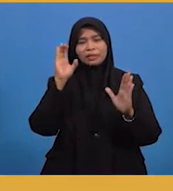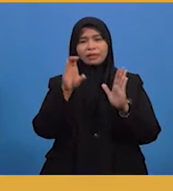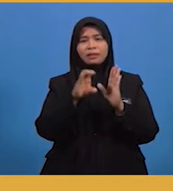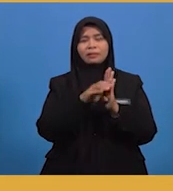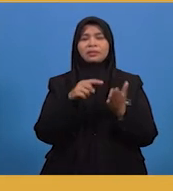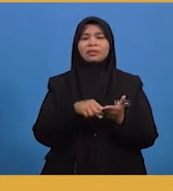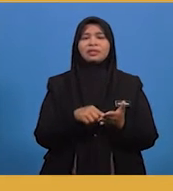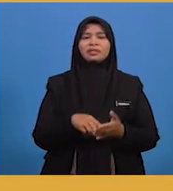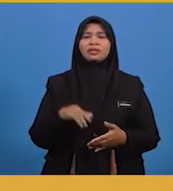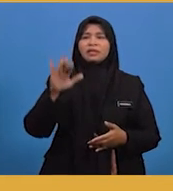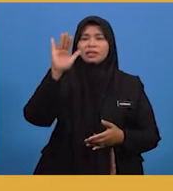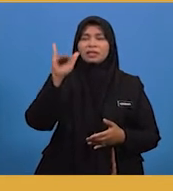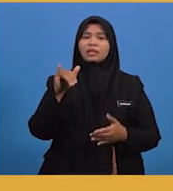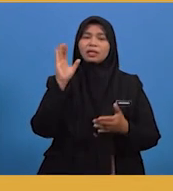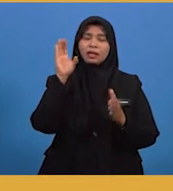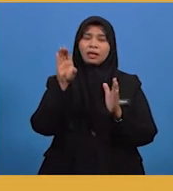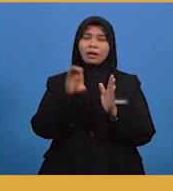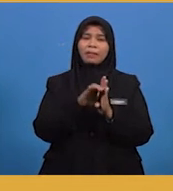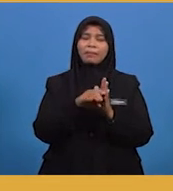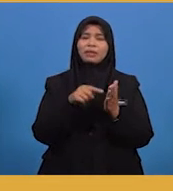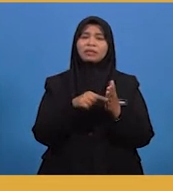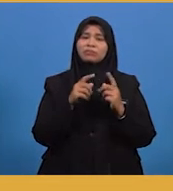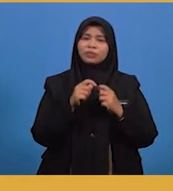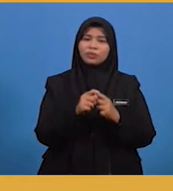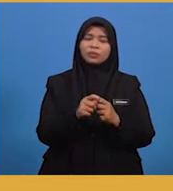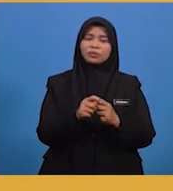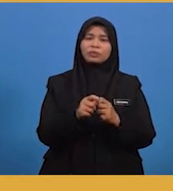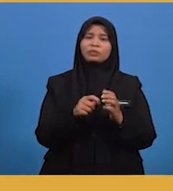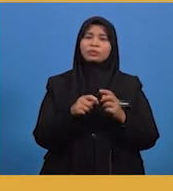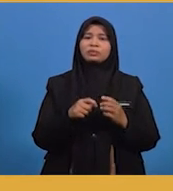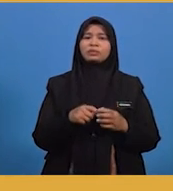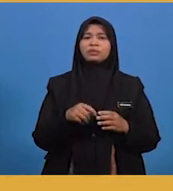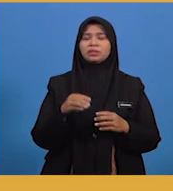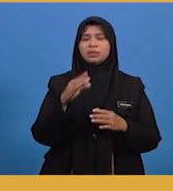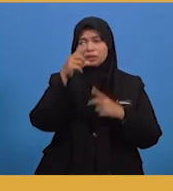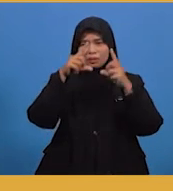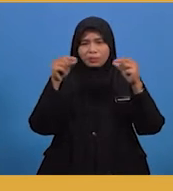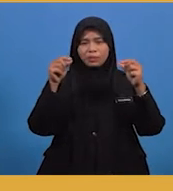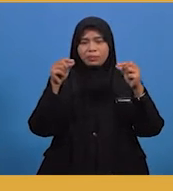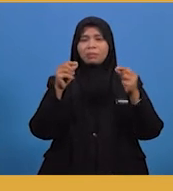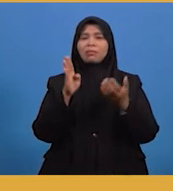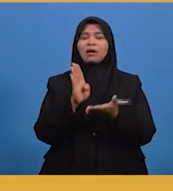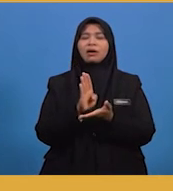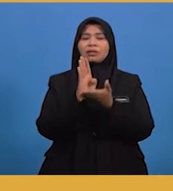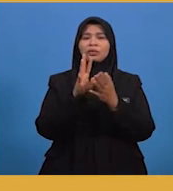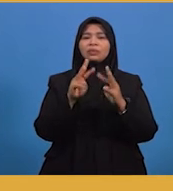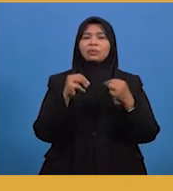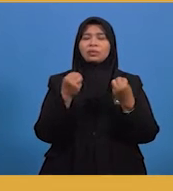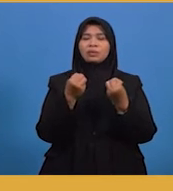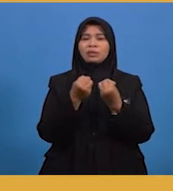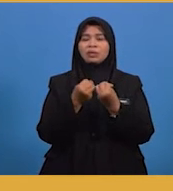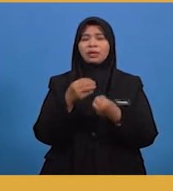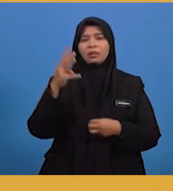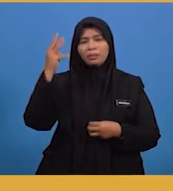Ya, gambar ini menunjukkan Jepun dapat membantu masyarakat di tanah Melayu daripada